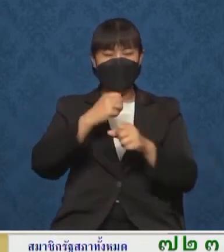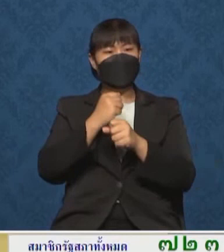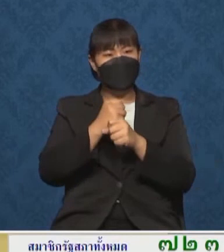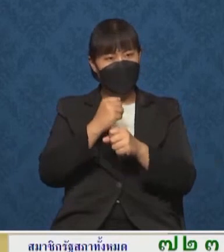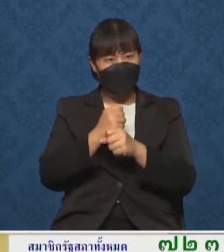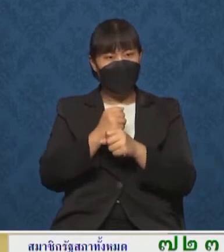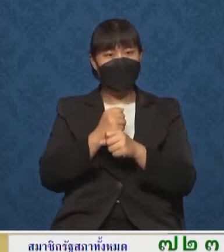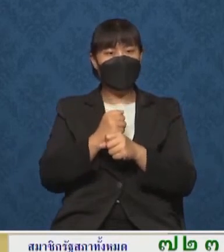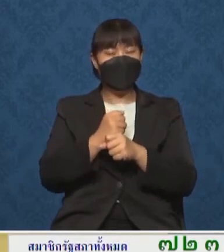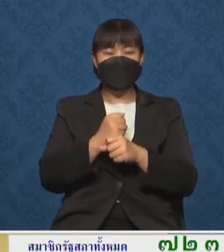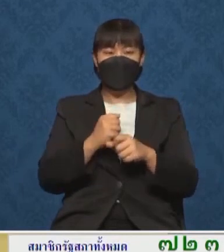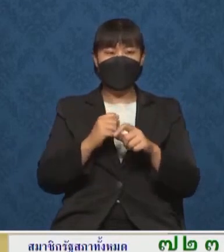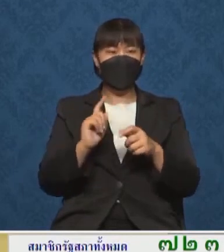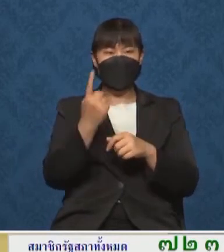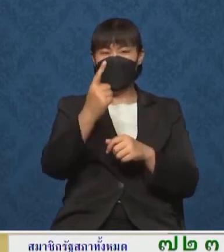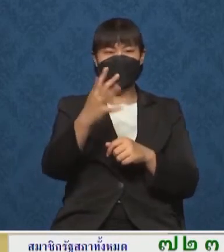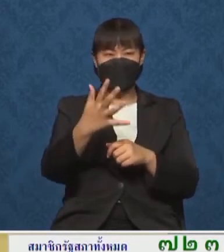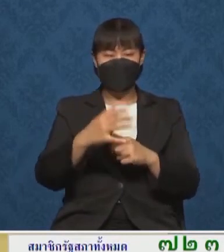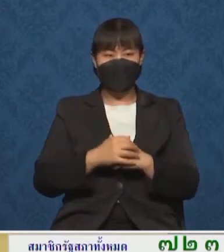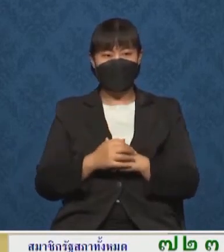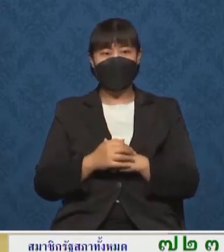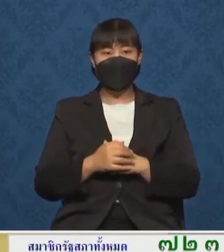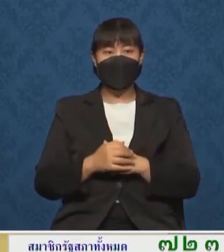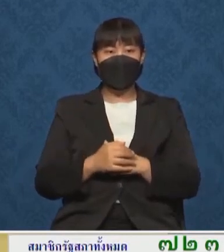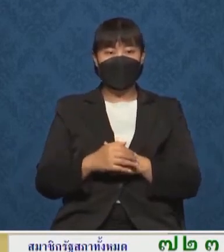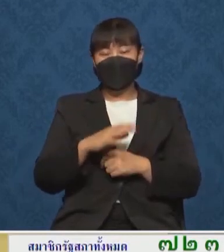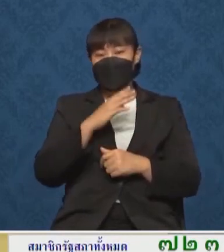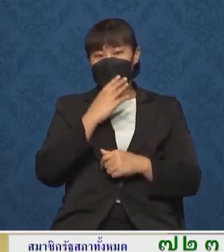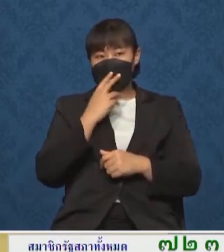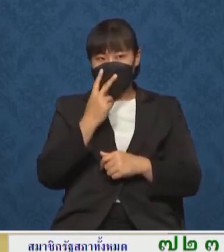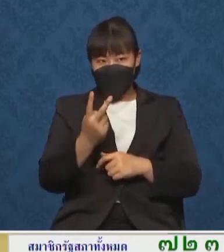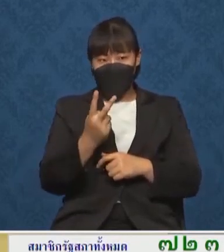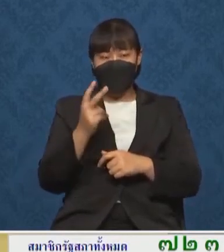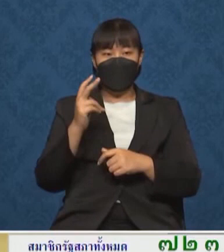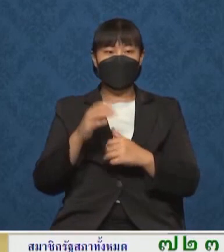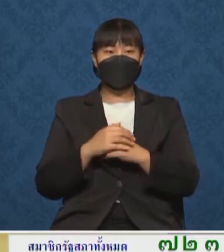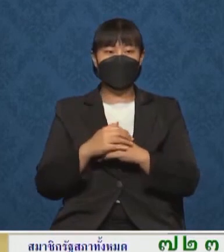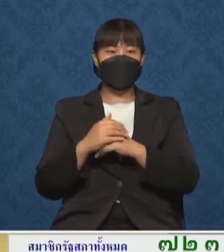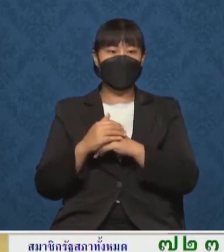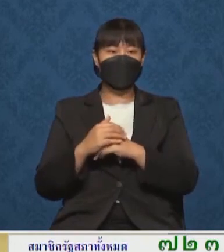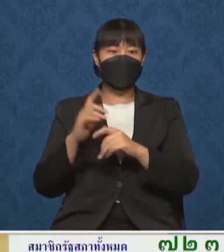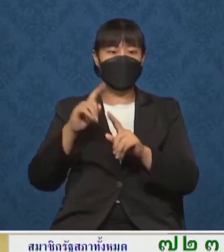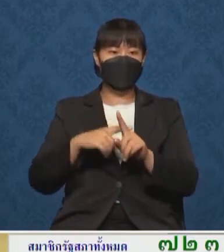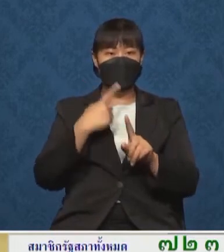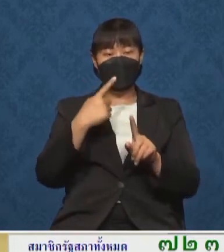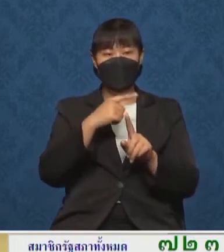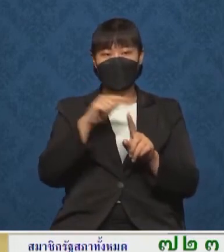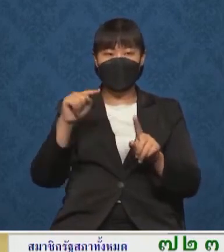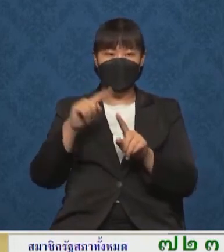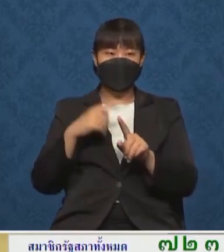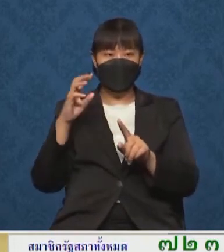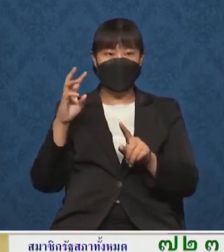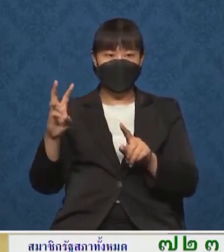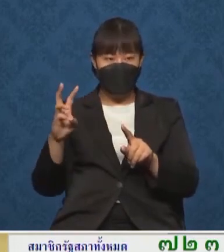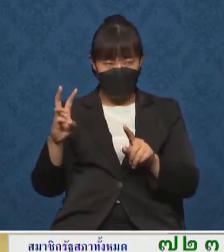ครับยิ่งไปกว่านั้นนะครับถ้าเรามาดูในความคืบหน้าของแผนการปฏิรูปเดือนมกราคมนะครับถึงเดือน